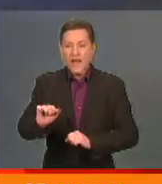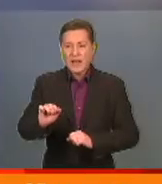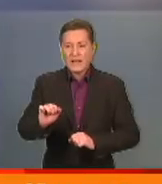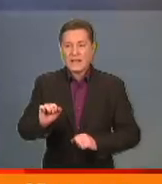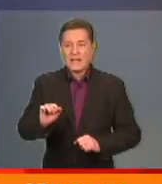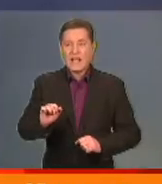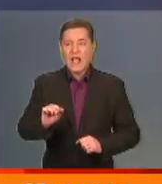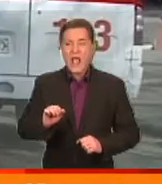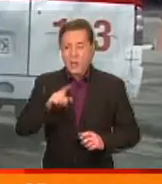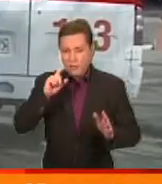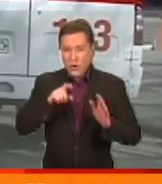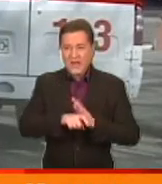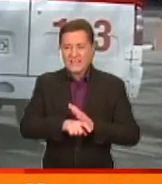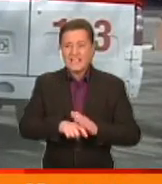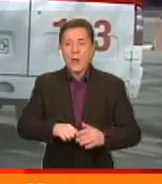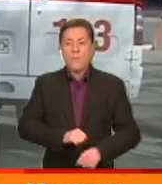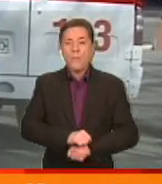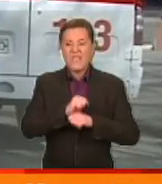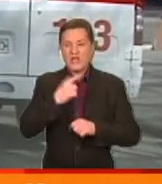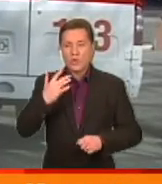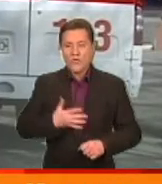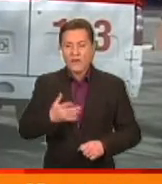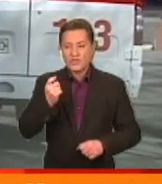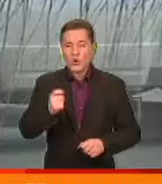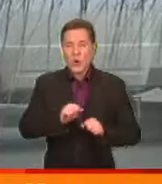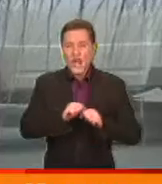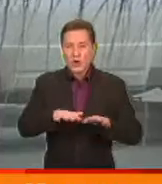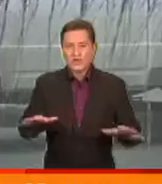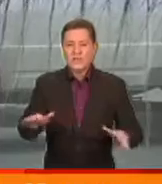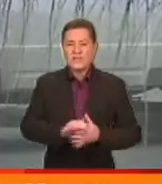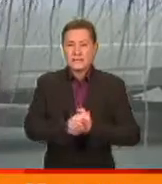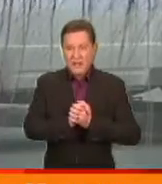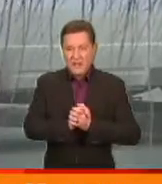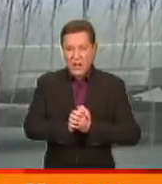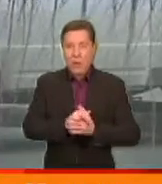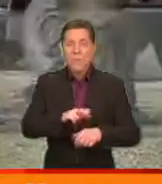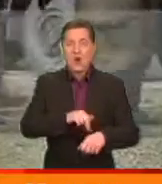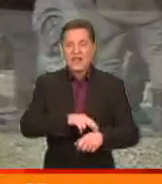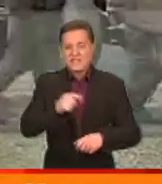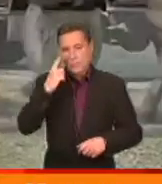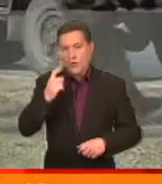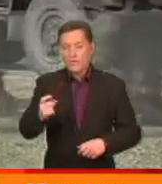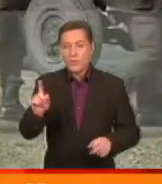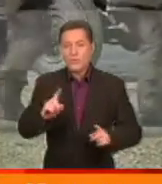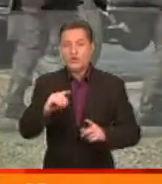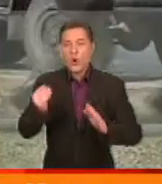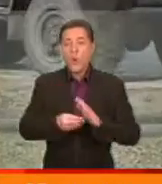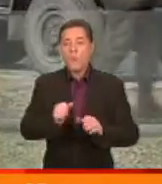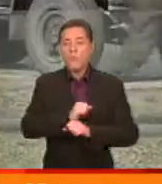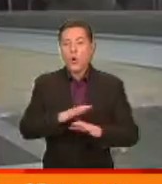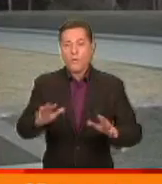сюди пролізли. Помітингувавши трохи, усі розійшлися миром. У поліції повідомили, бомби в